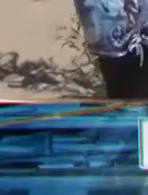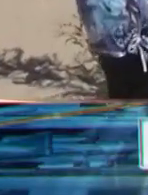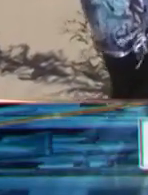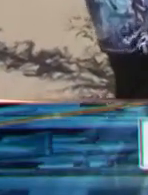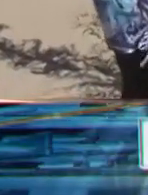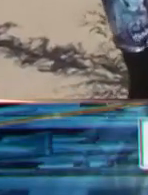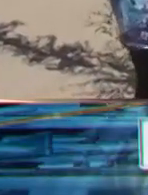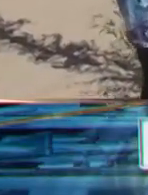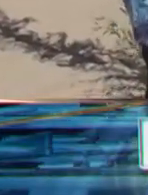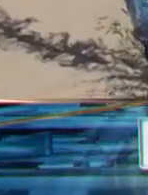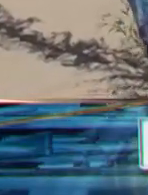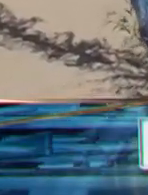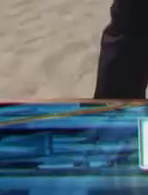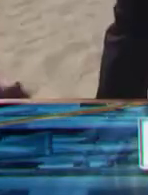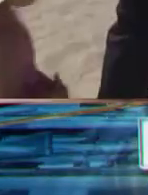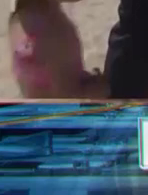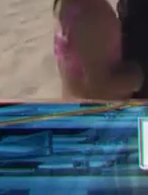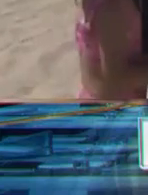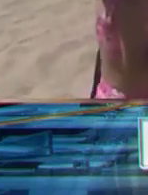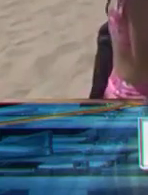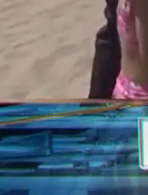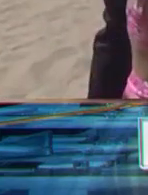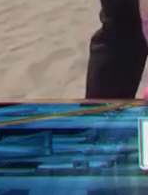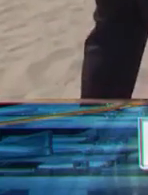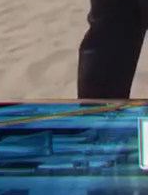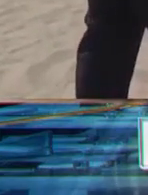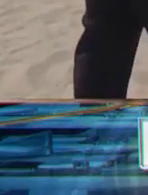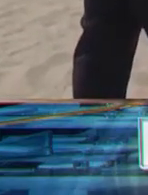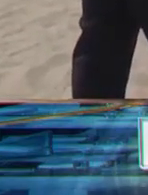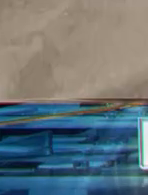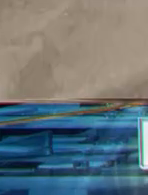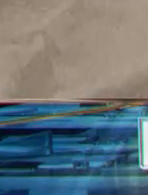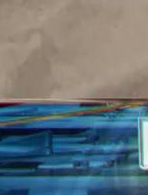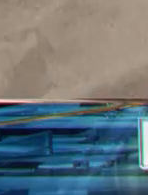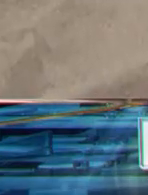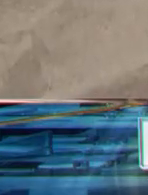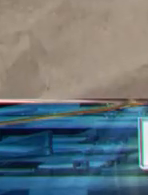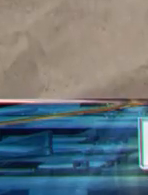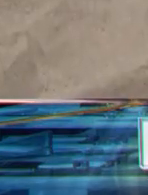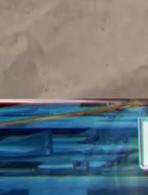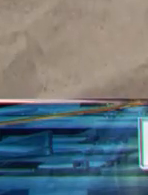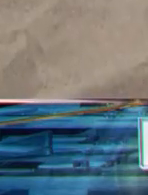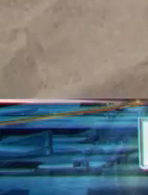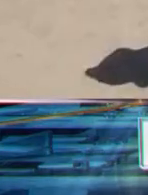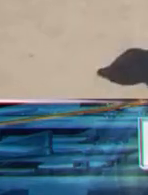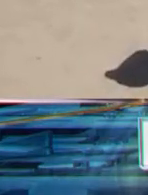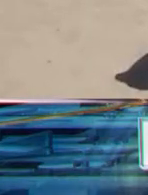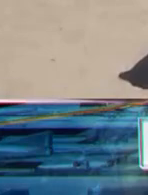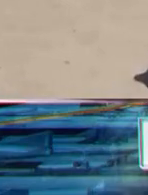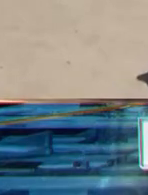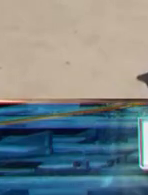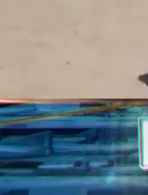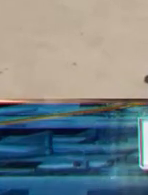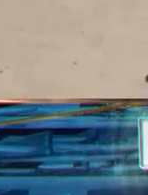Алматы облысында суға түсу маусымы басталды. Осыған орай төтенше жағдай мамандары профилактикалық алдын алу шарасын бастады.